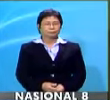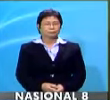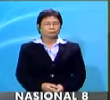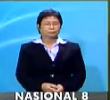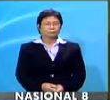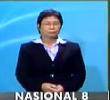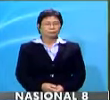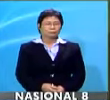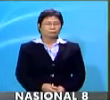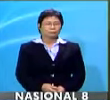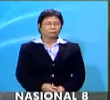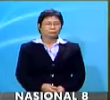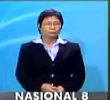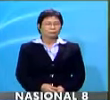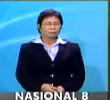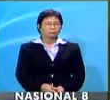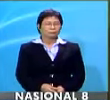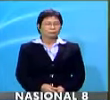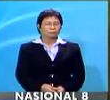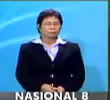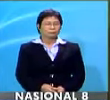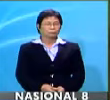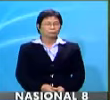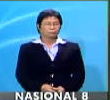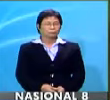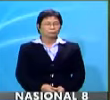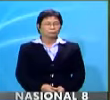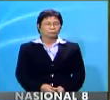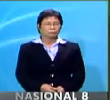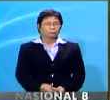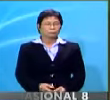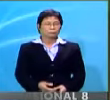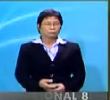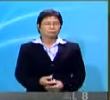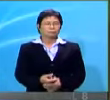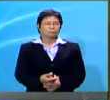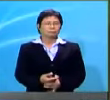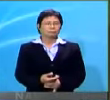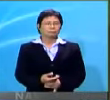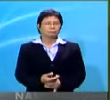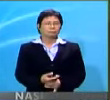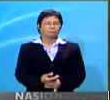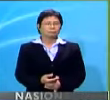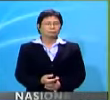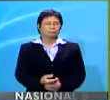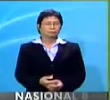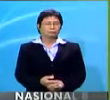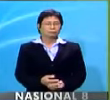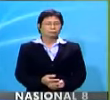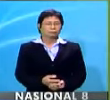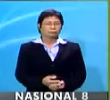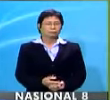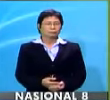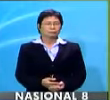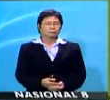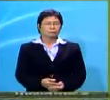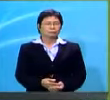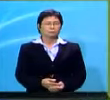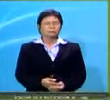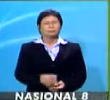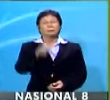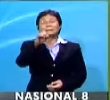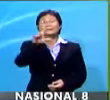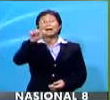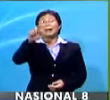lanjut sesat cari buat dia tu selamah yang